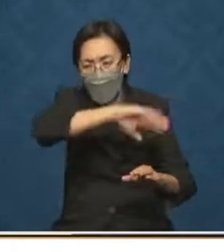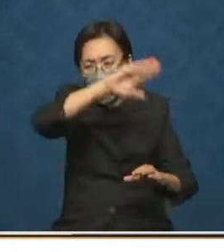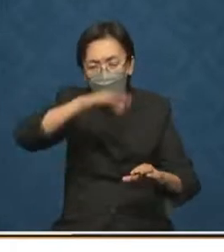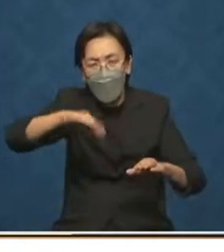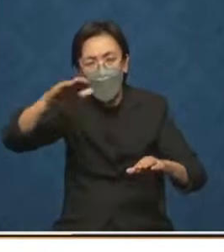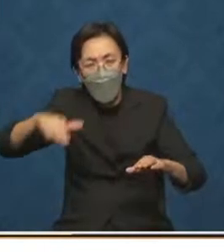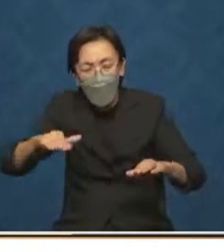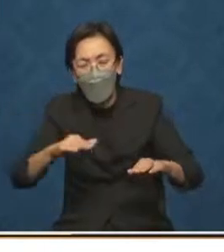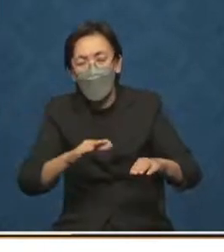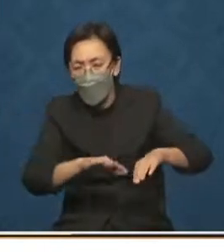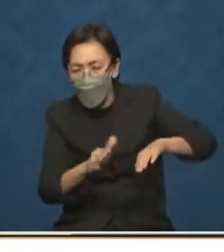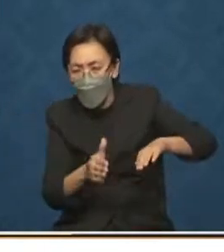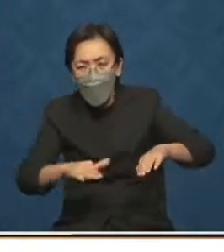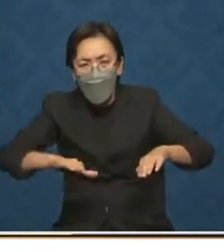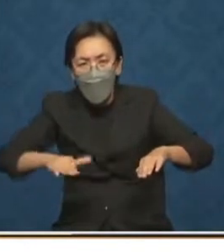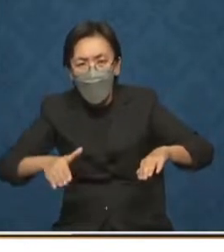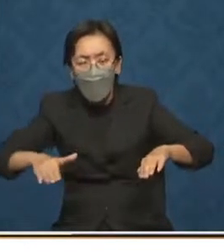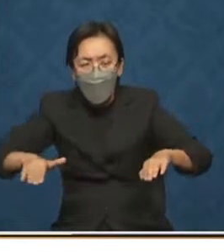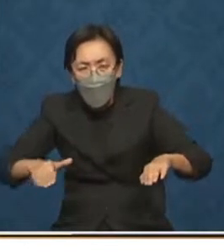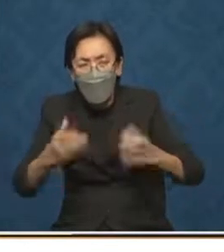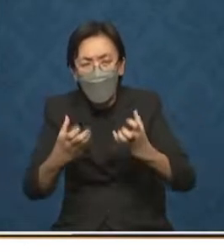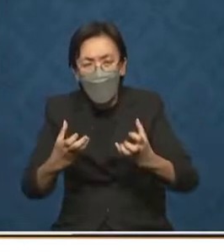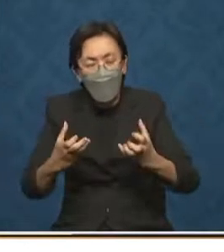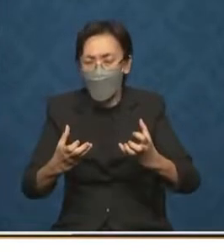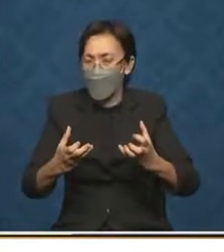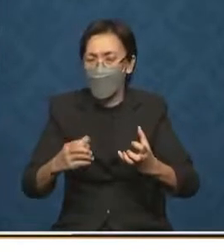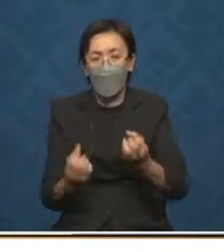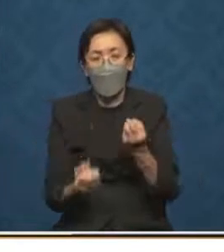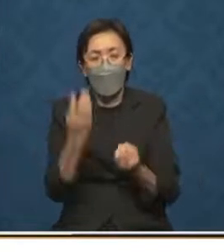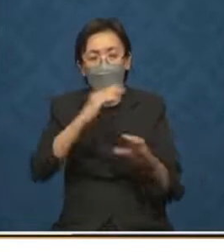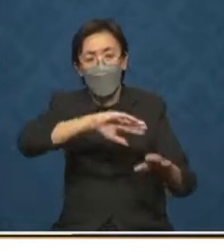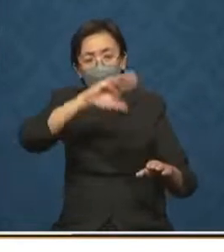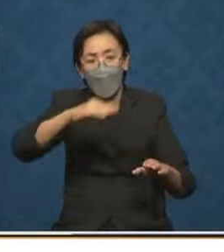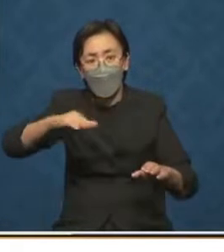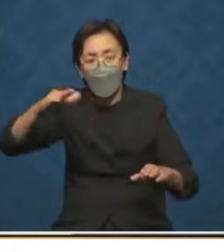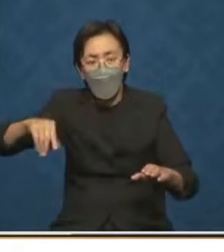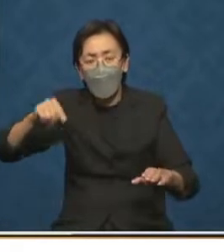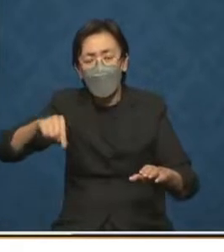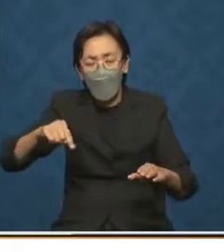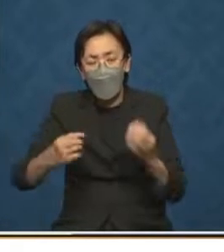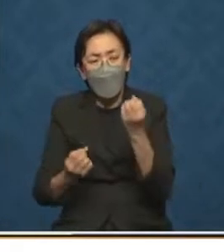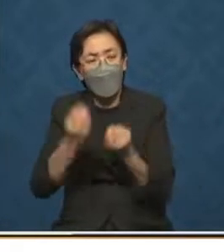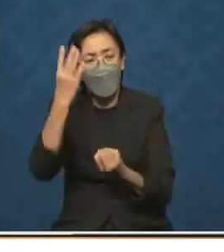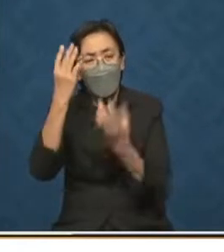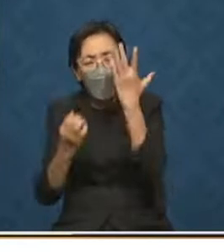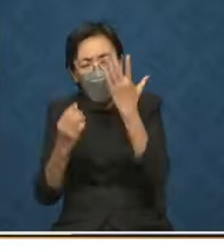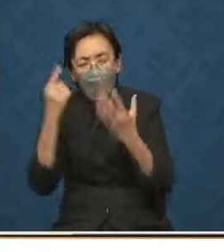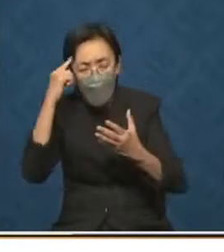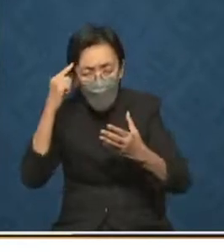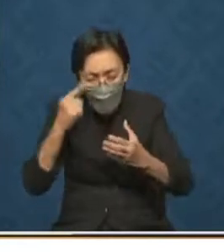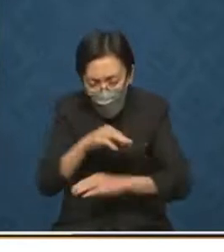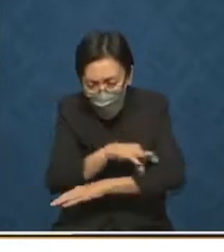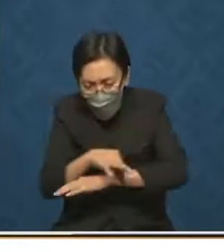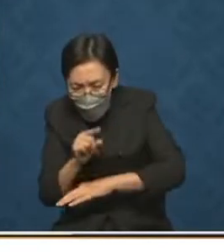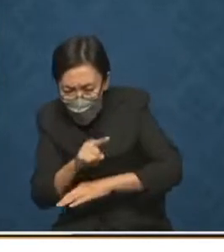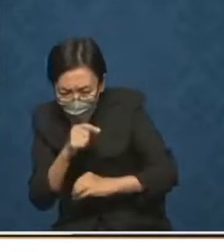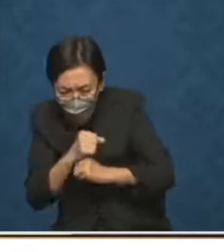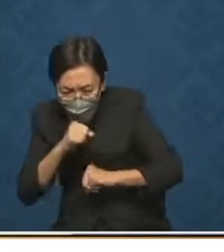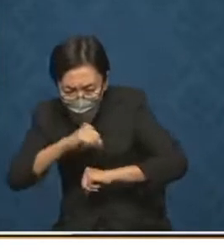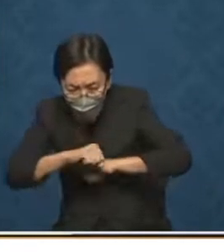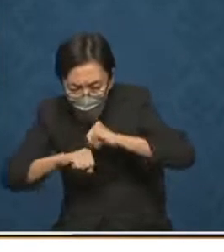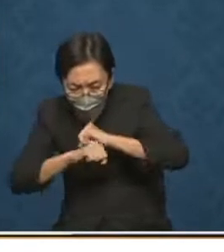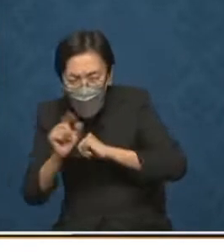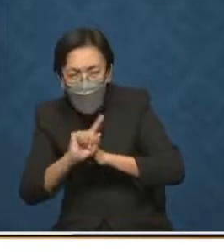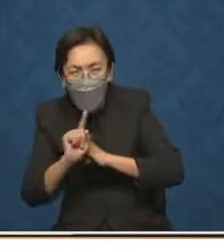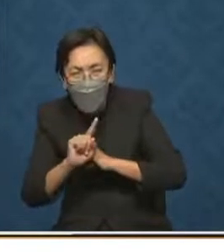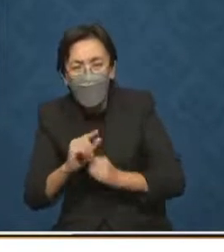ครุกคระบ้างเป็ชนหนนะครั เพระวาการกอสรางอยู่ในเขตภูเขาอยู่ใเขตอุทยาล นะครั ทําทานที่ครบครับผม